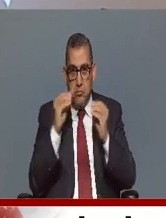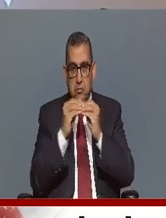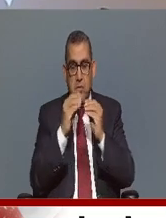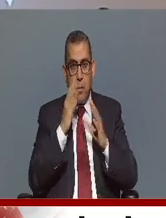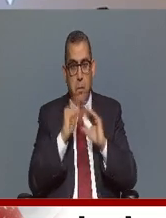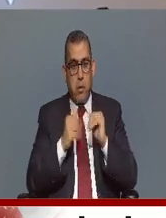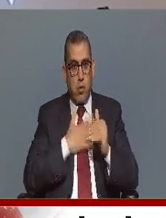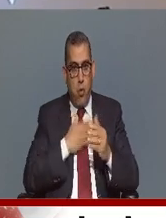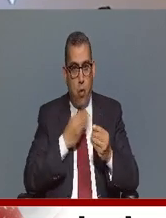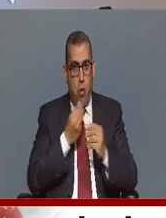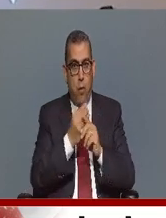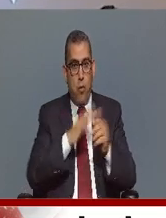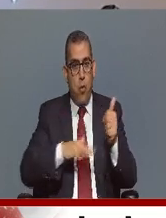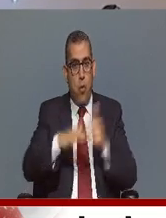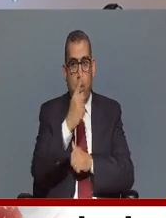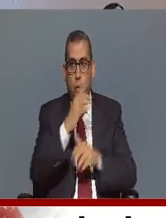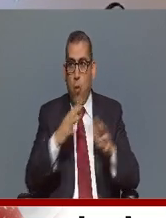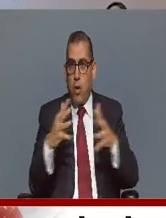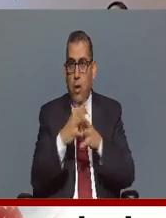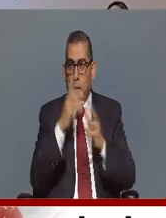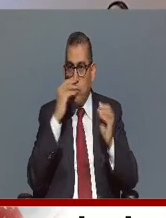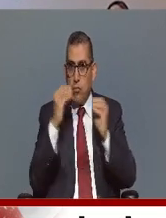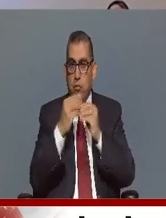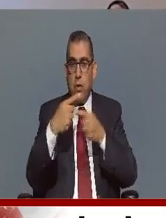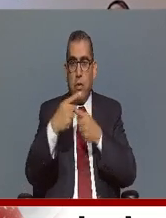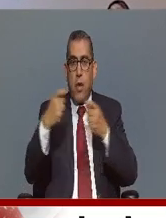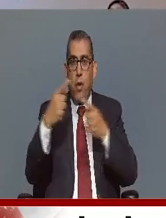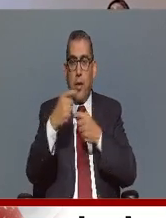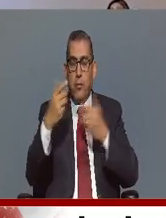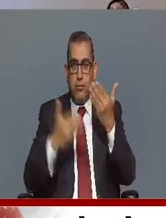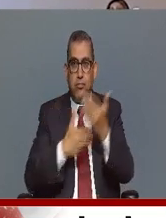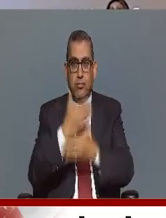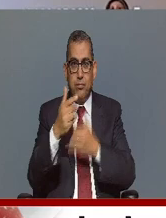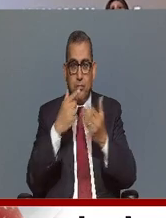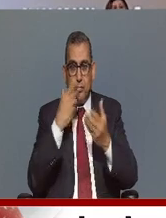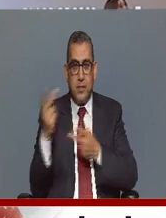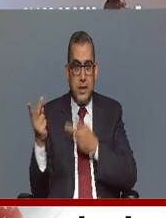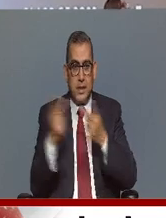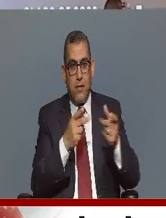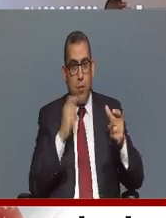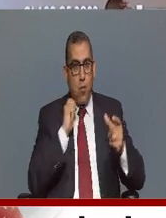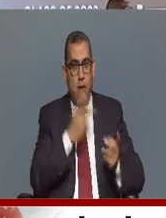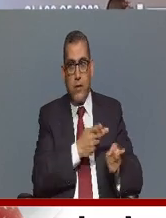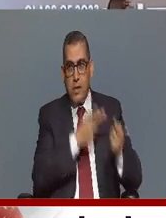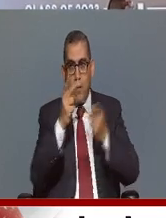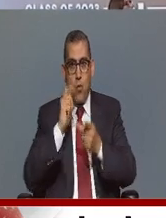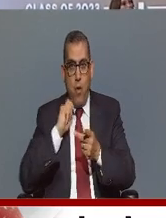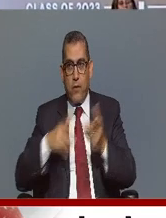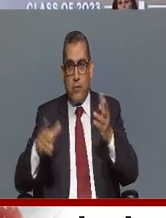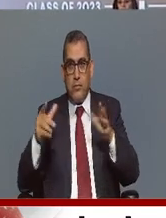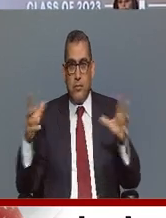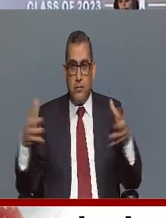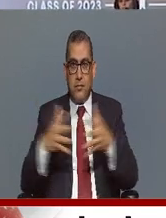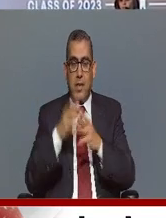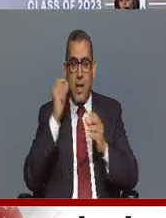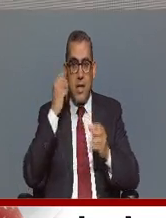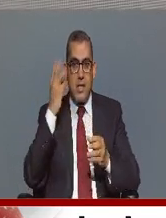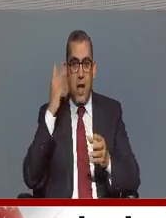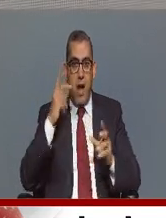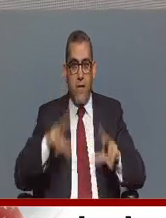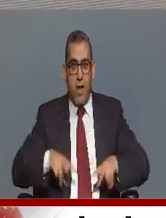أبناء الوطن الواحد، وبيفضلوا على تواصل وبيتم استضافتهم في المحافظات المختلفة ويتعرفوا